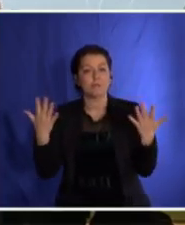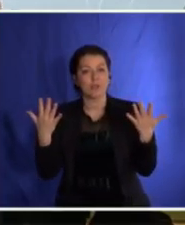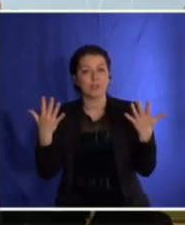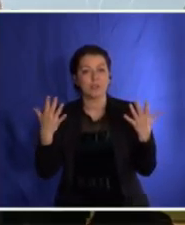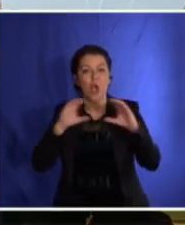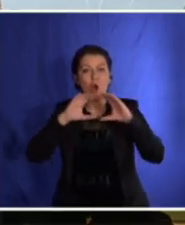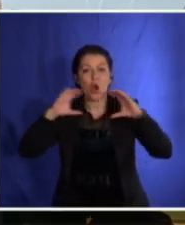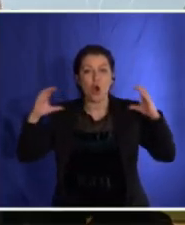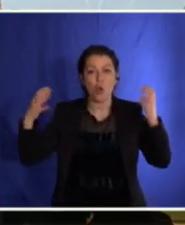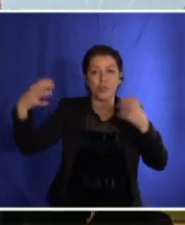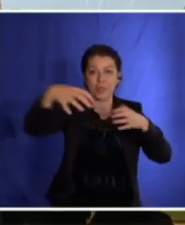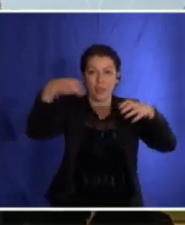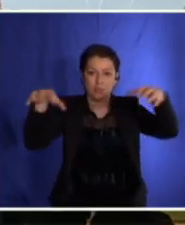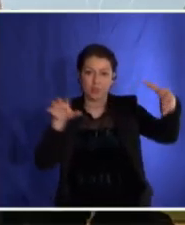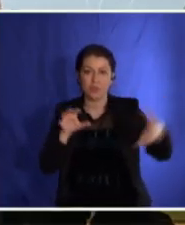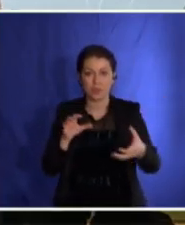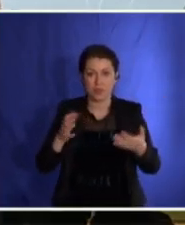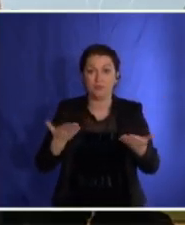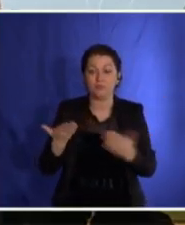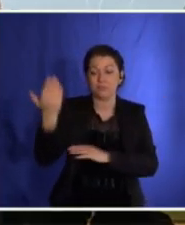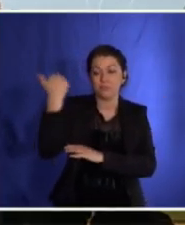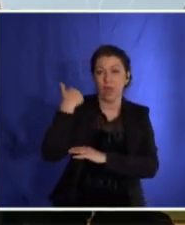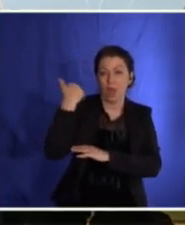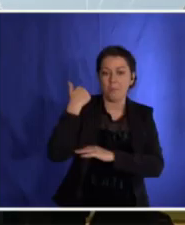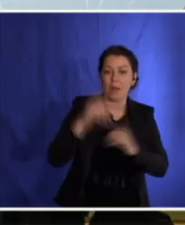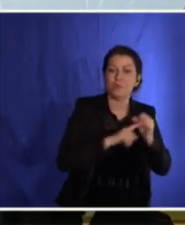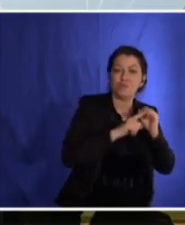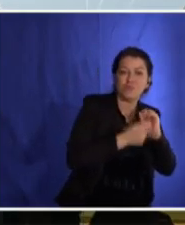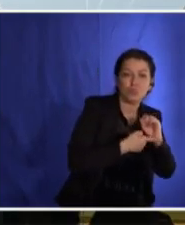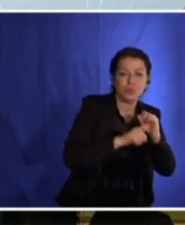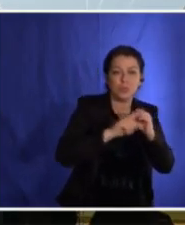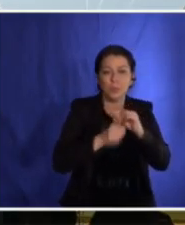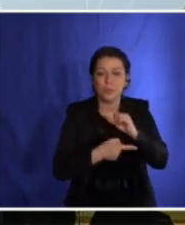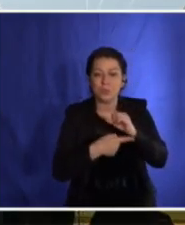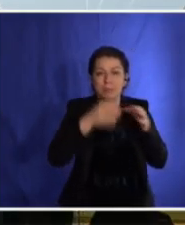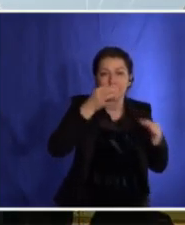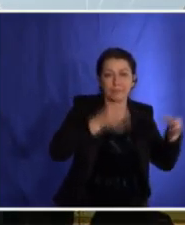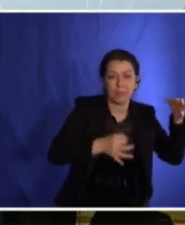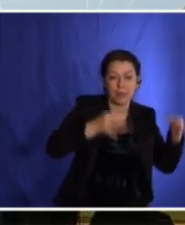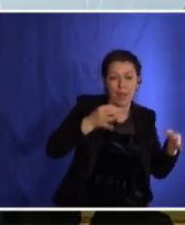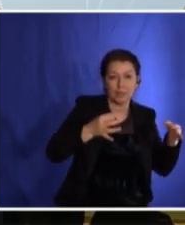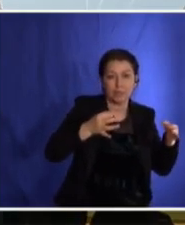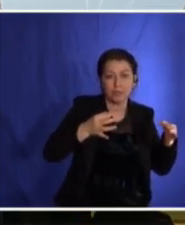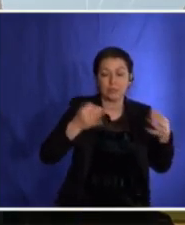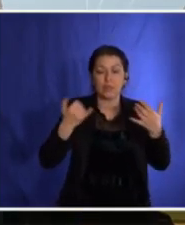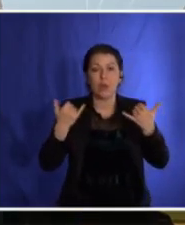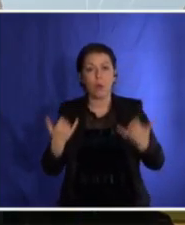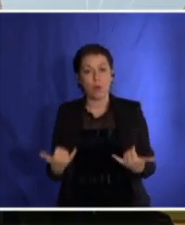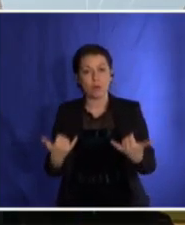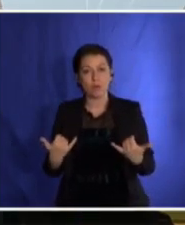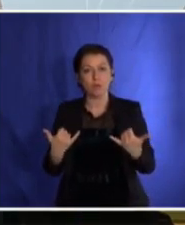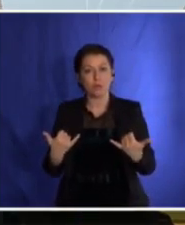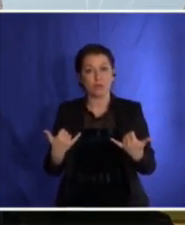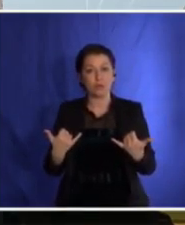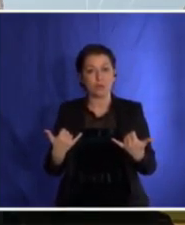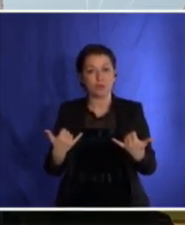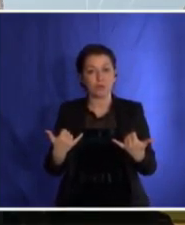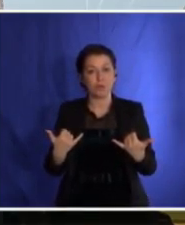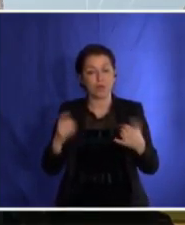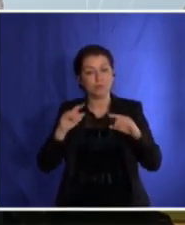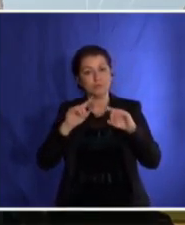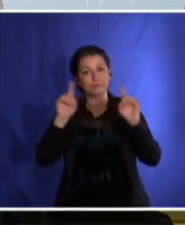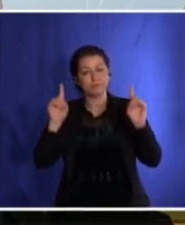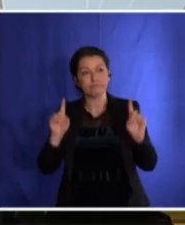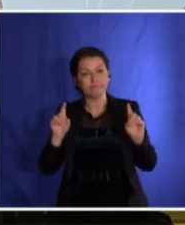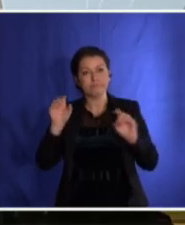Kontinent. Damals ging es um Budgets und Bilanzen. Heute um die Frage, wie es